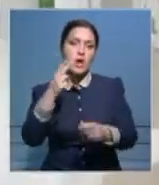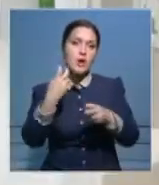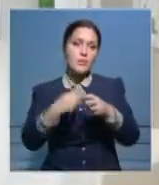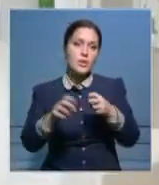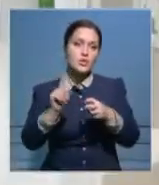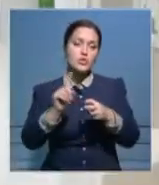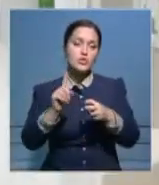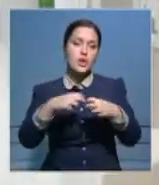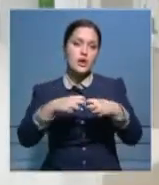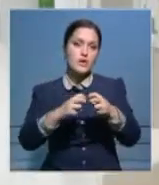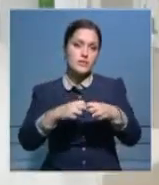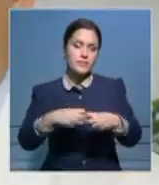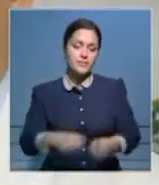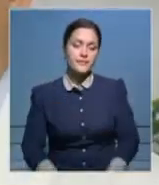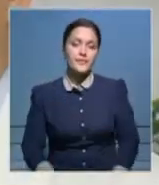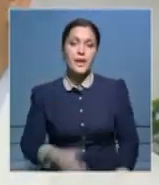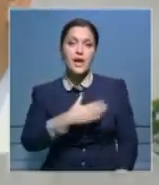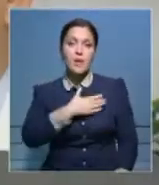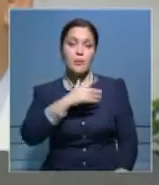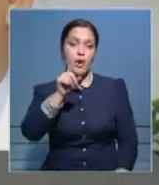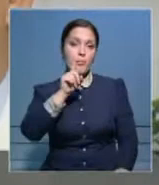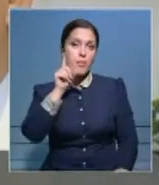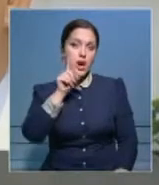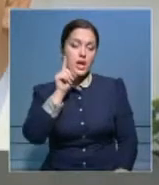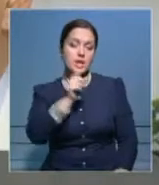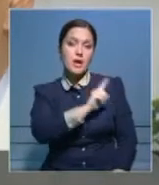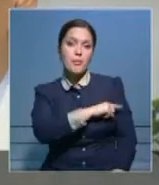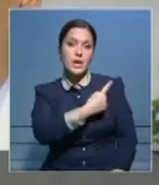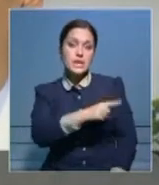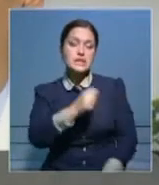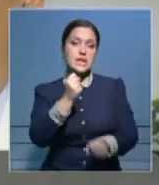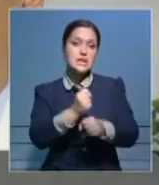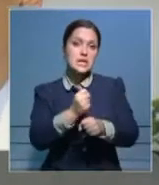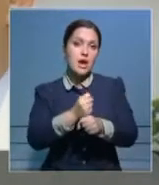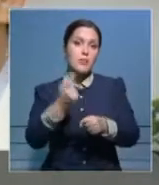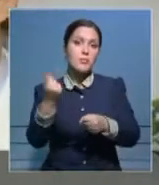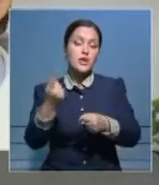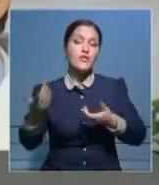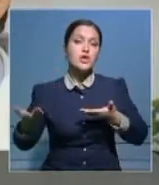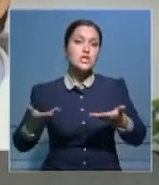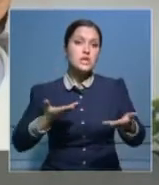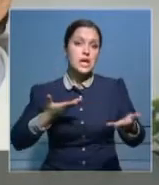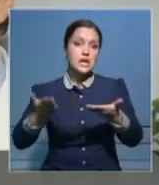Мы молодое предприятие, делающее первые шаги в